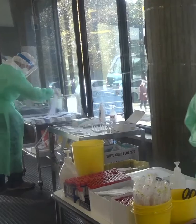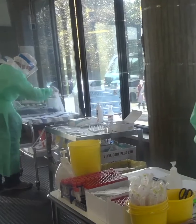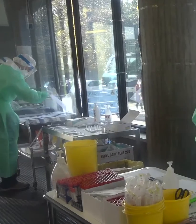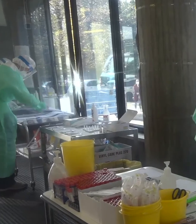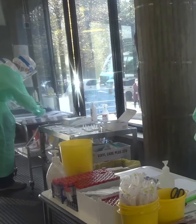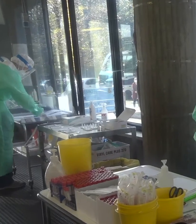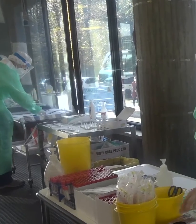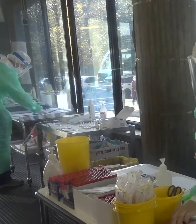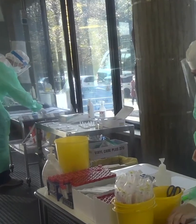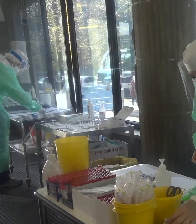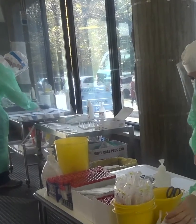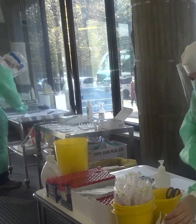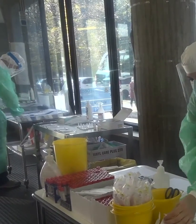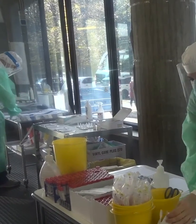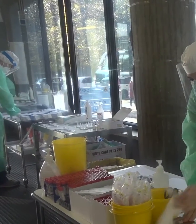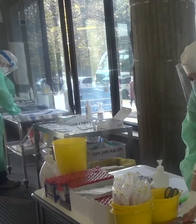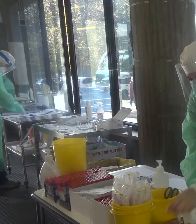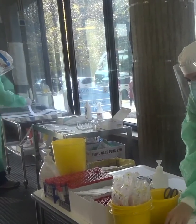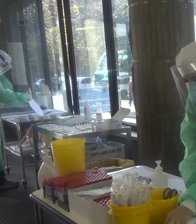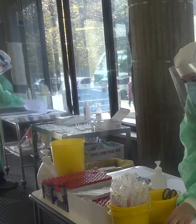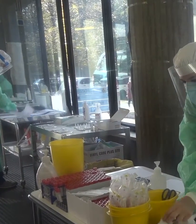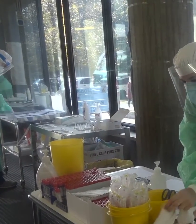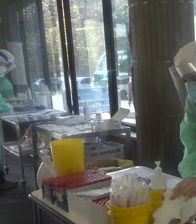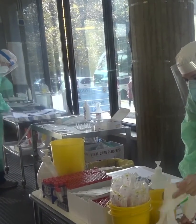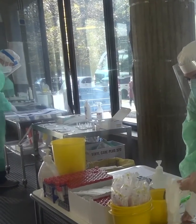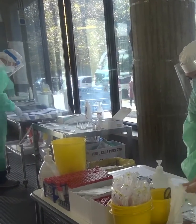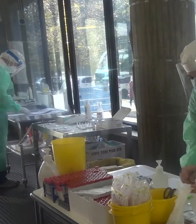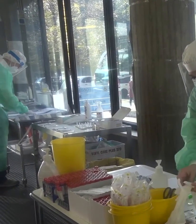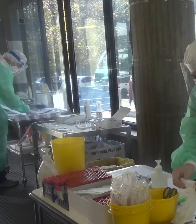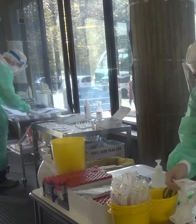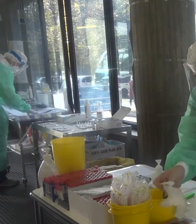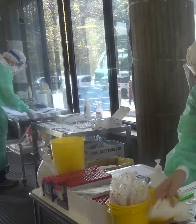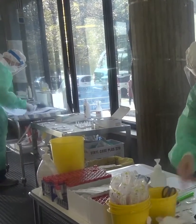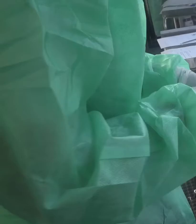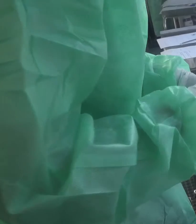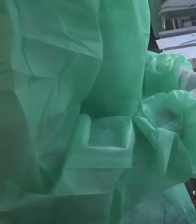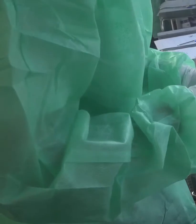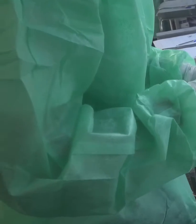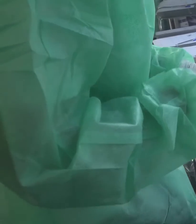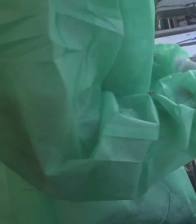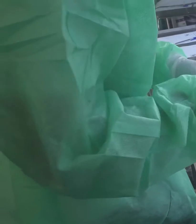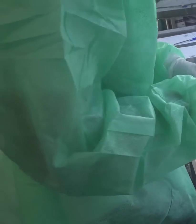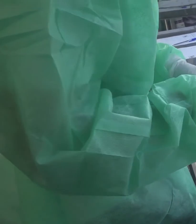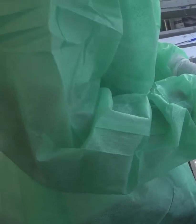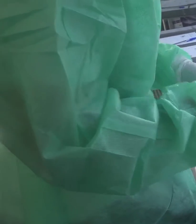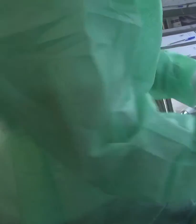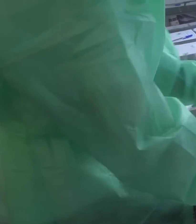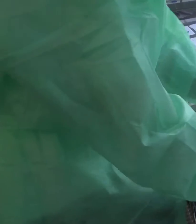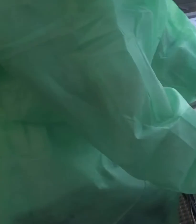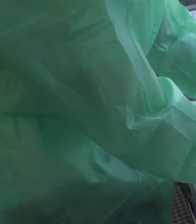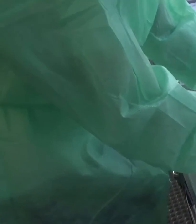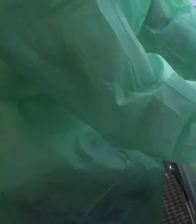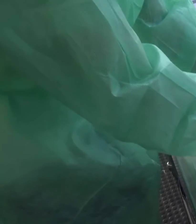va ricostruita fino ai 14 giorni precedenti. Poi, alla fine della quarantena